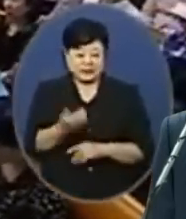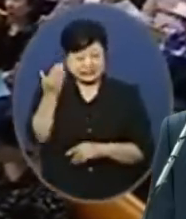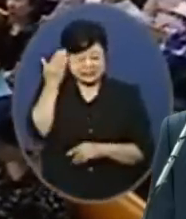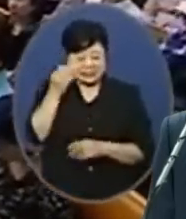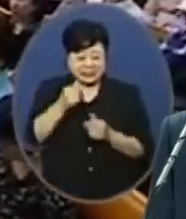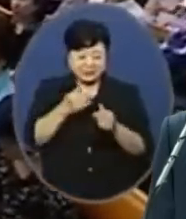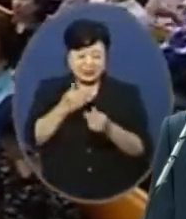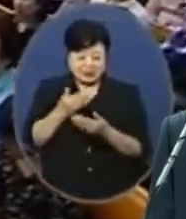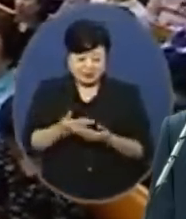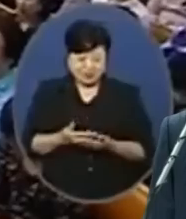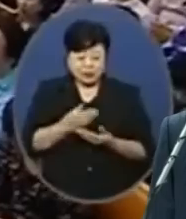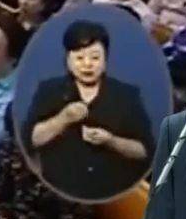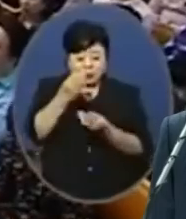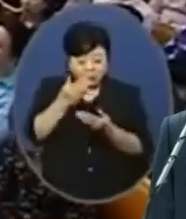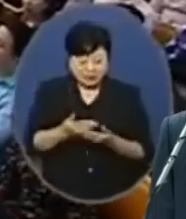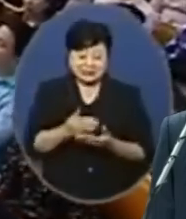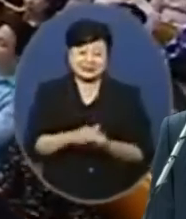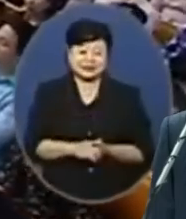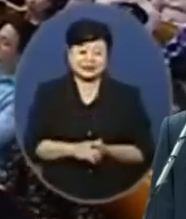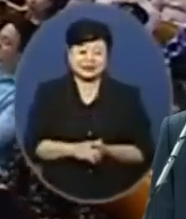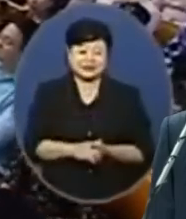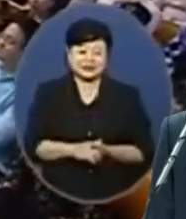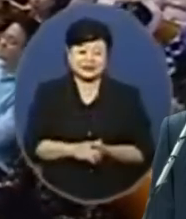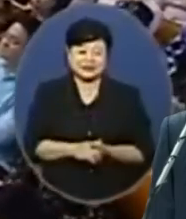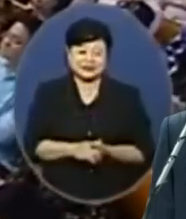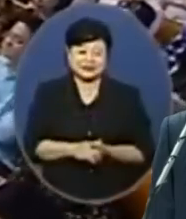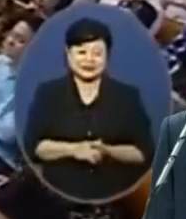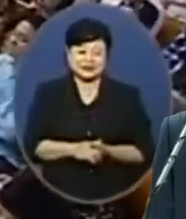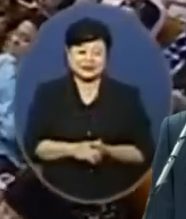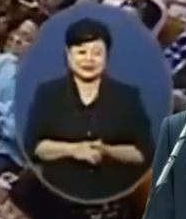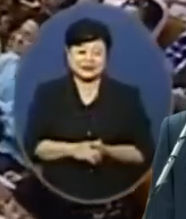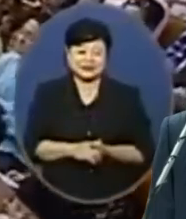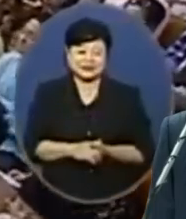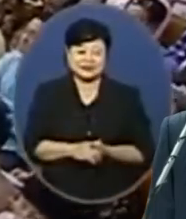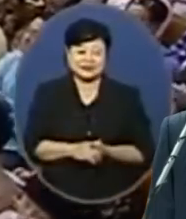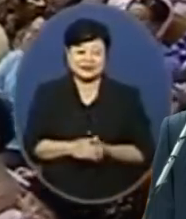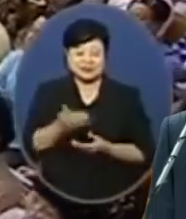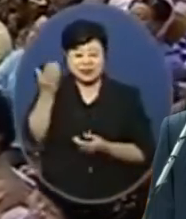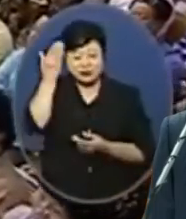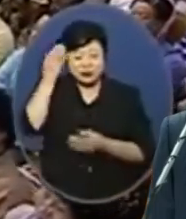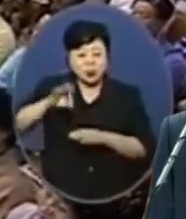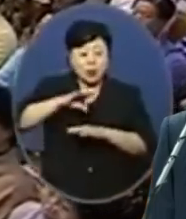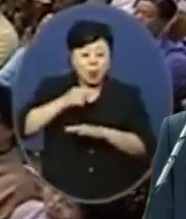지혜를 하나님께로부터 얻고 축복을 받아서 이 인류 역사상에 솔로몬만큼